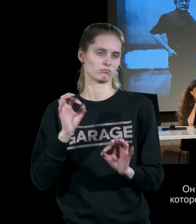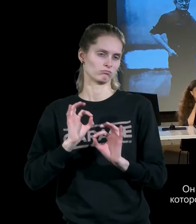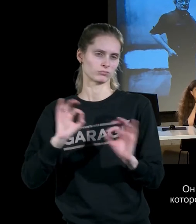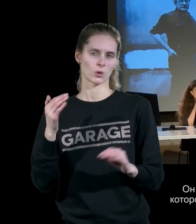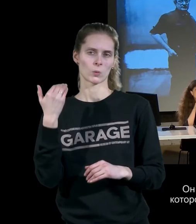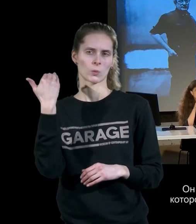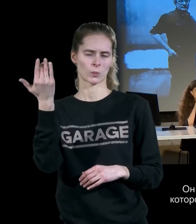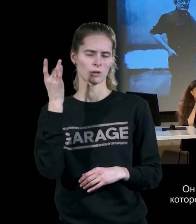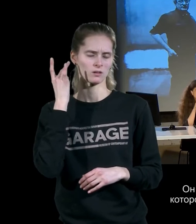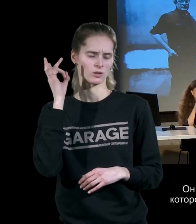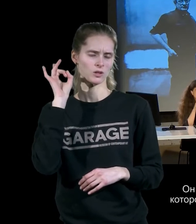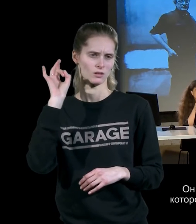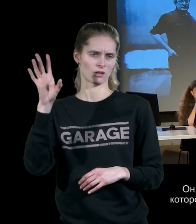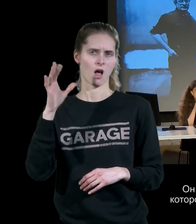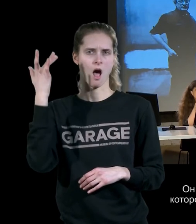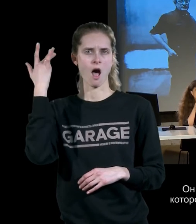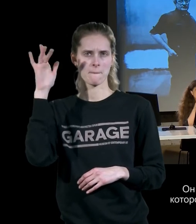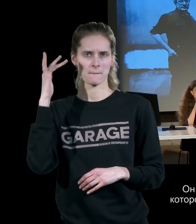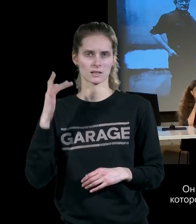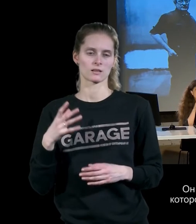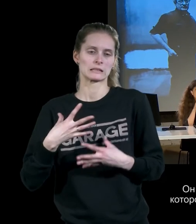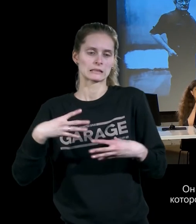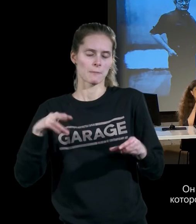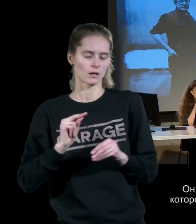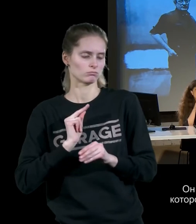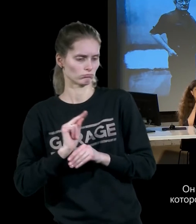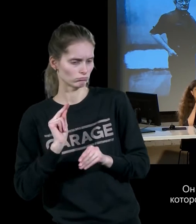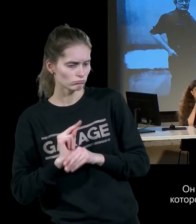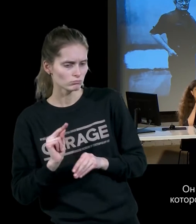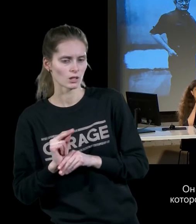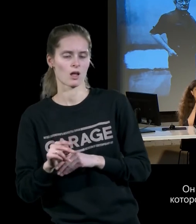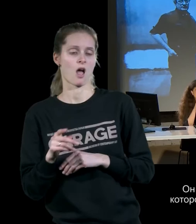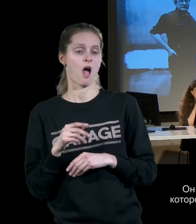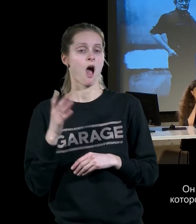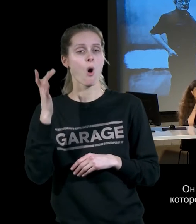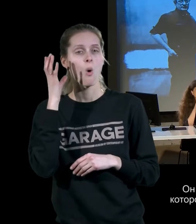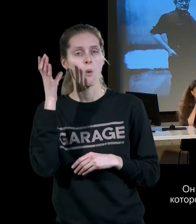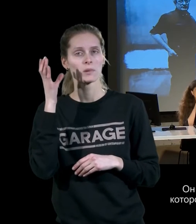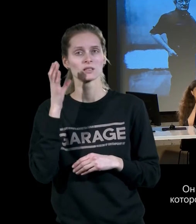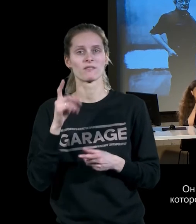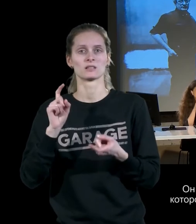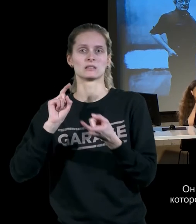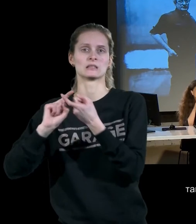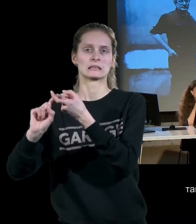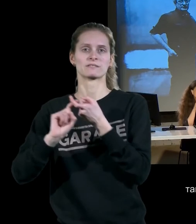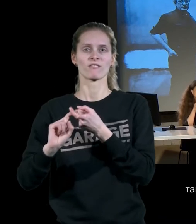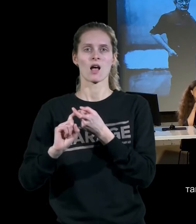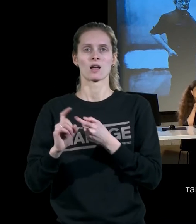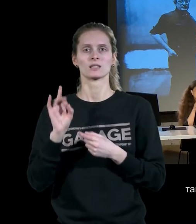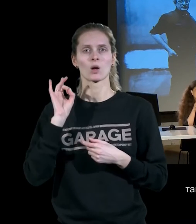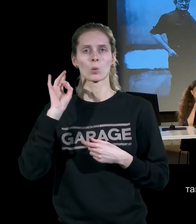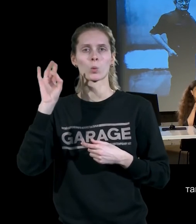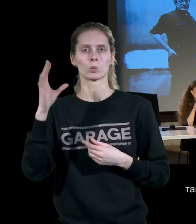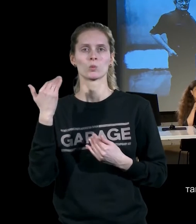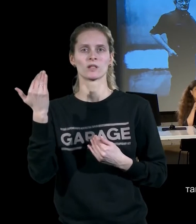образование, которое ему дала его семья, образование, связанное с традициями иудаизма, так и, собственно